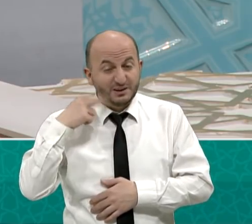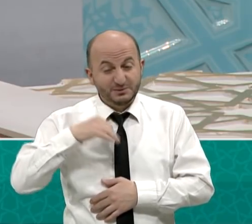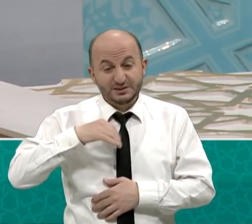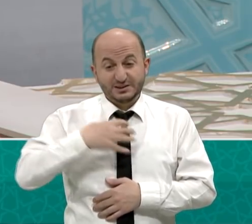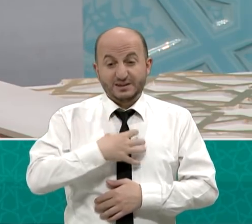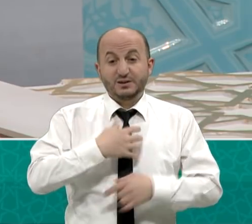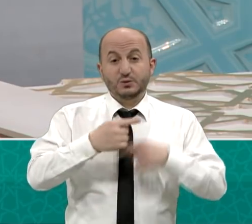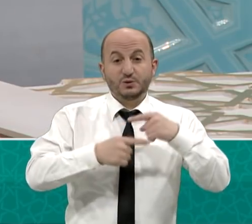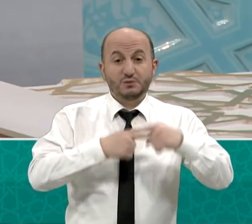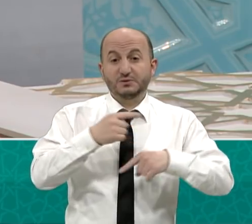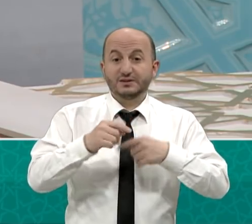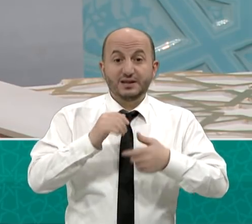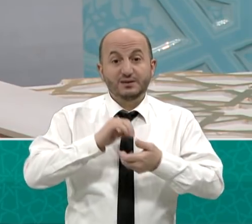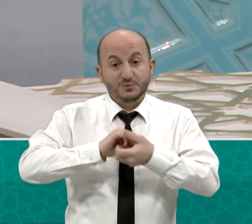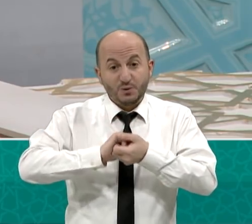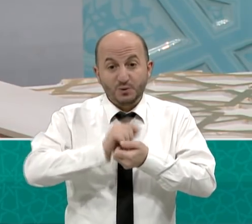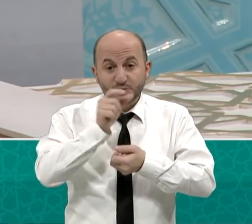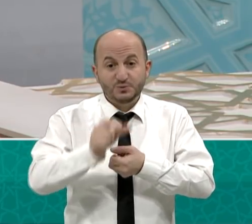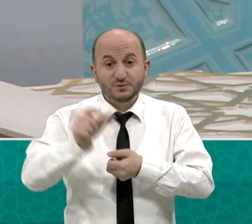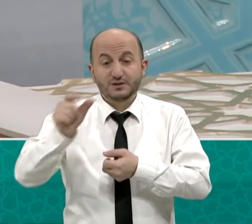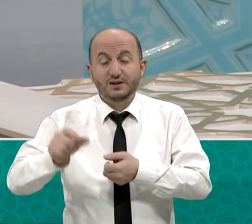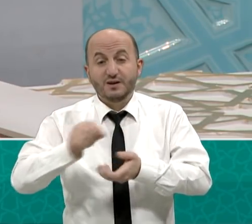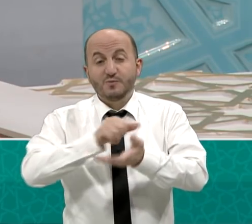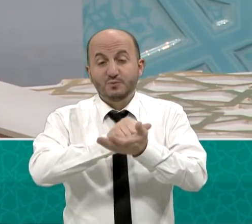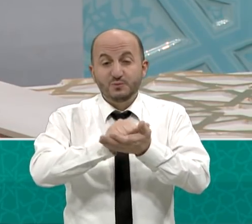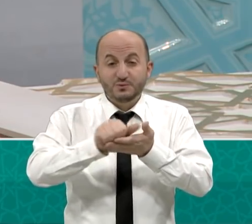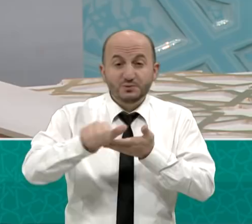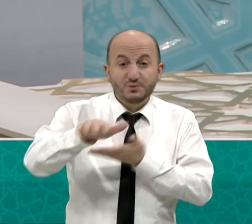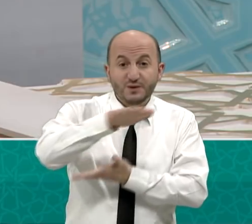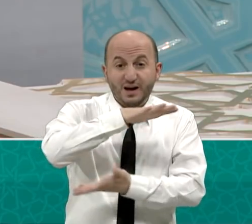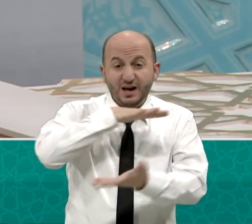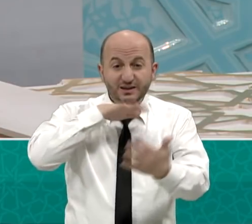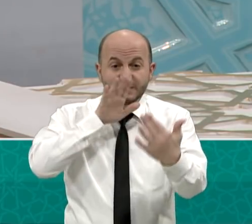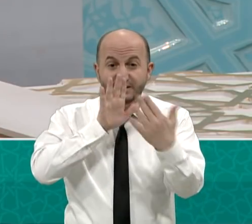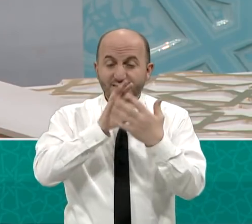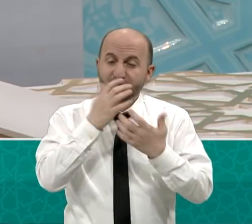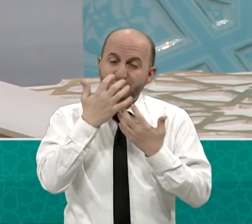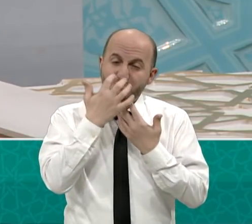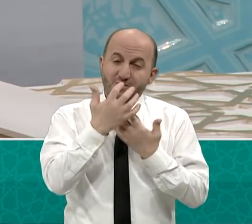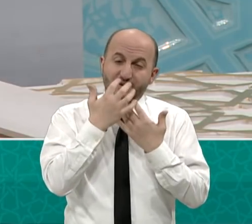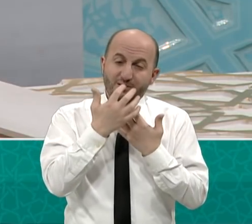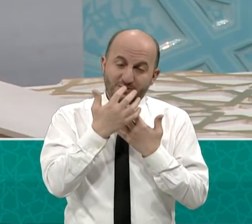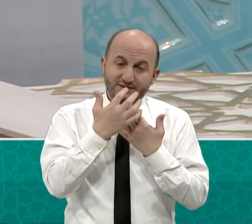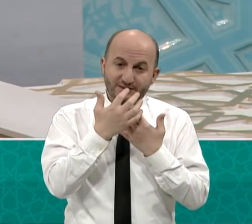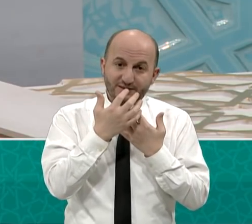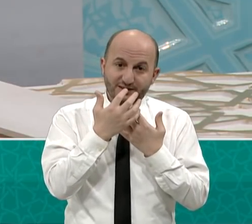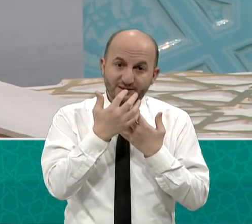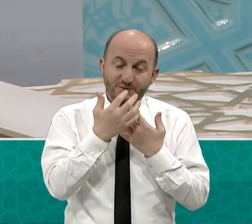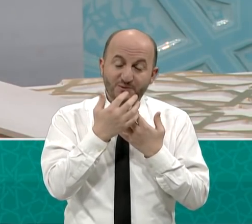sahabesine, insanlara, hatta bütün mahlukata karşı olan merhameti yansıtan